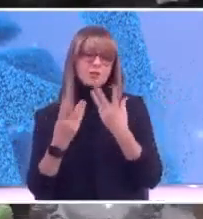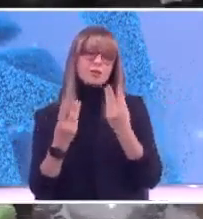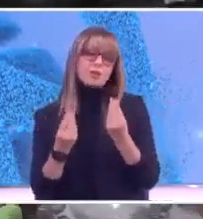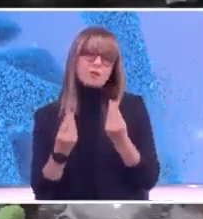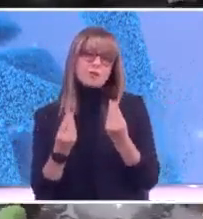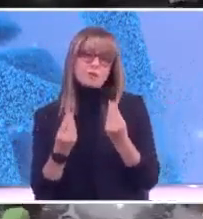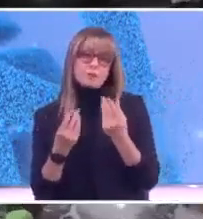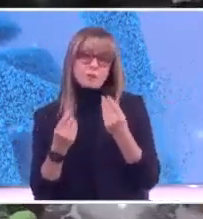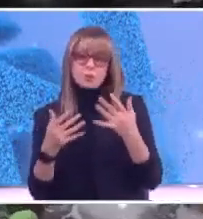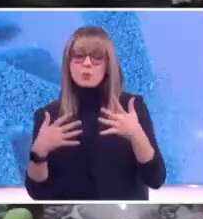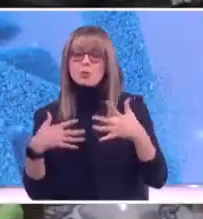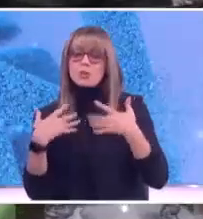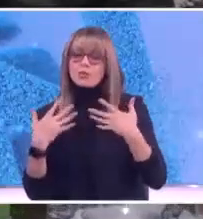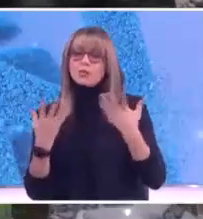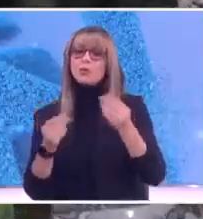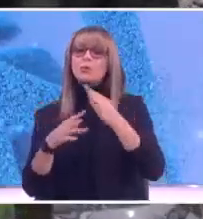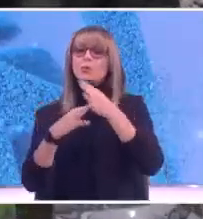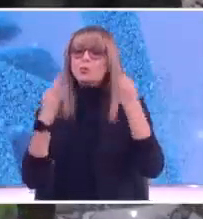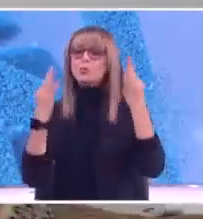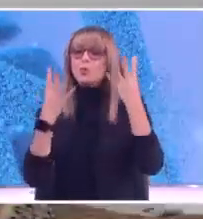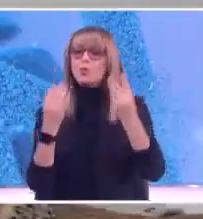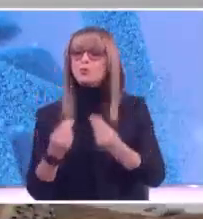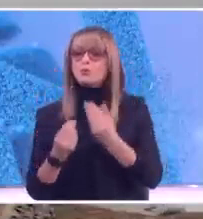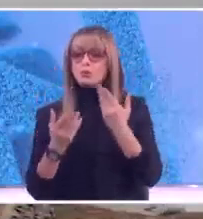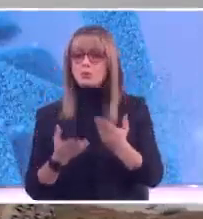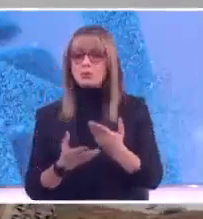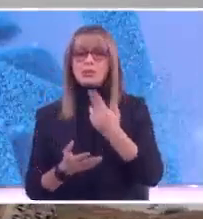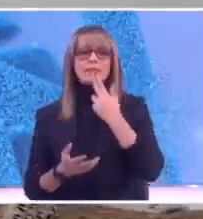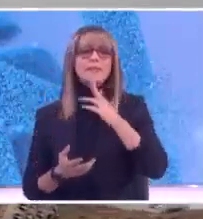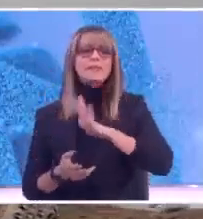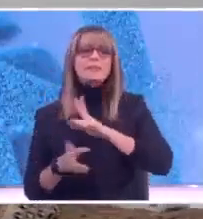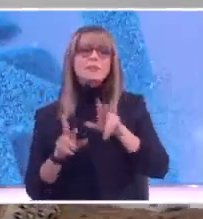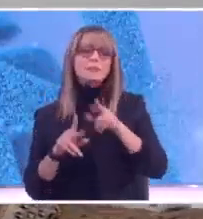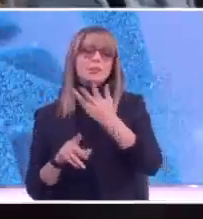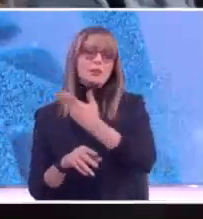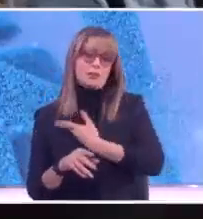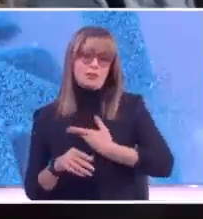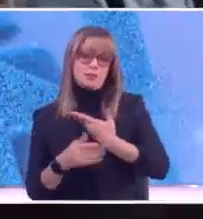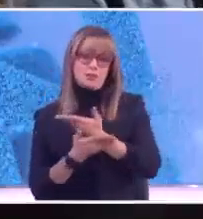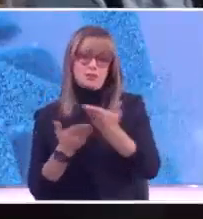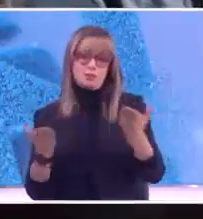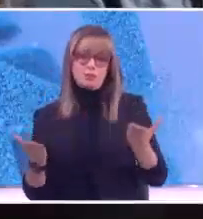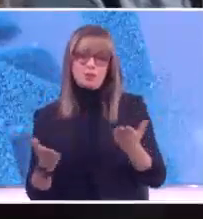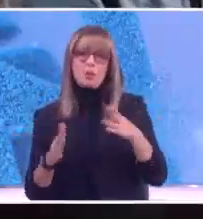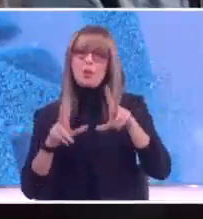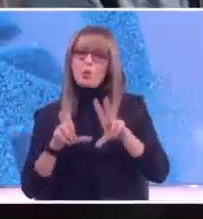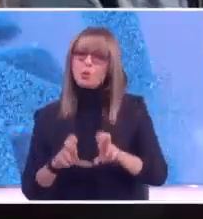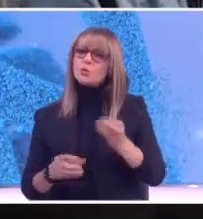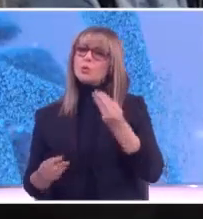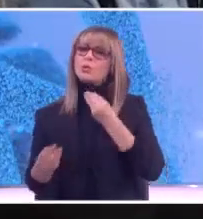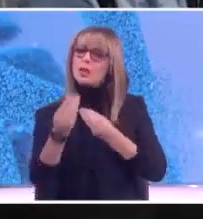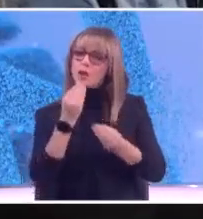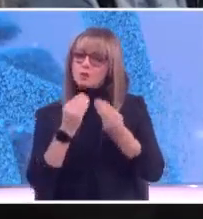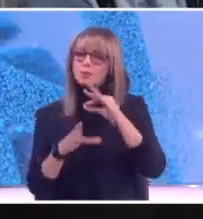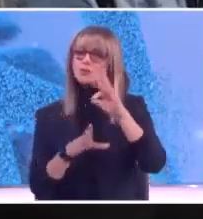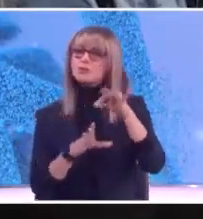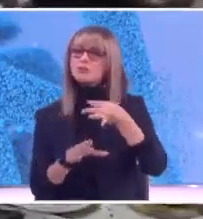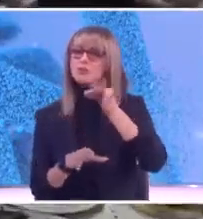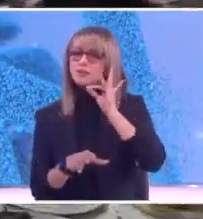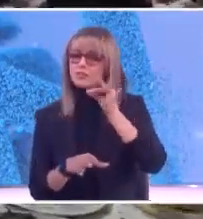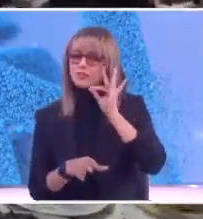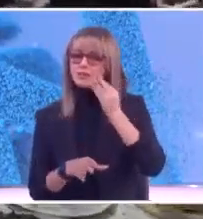da sevinmişler, çok da mutlular öyle gözüküyor şu anda. Aynı kızım gibi seviyorum hepsini. Oturduk, yemek yedik, çayımızı